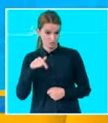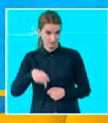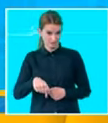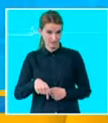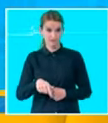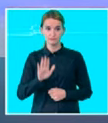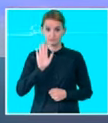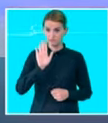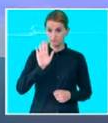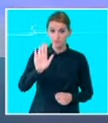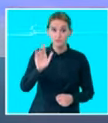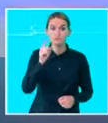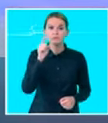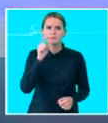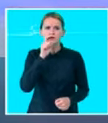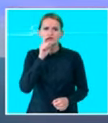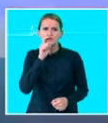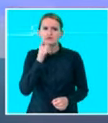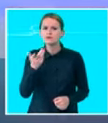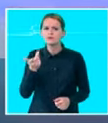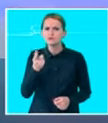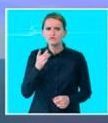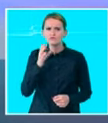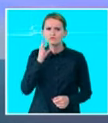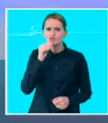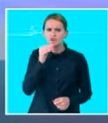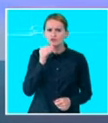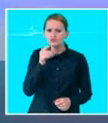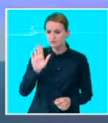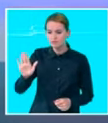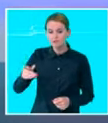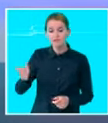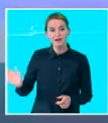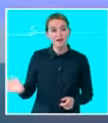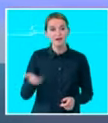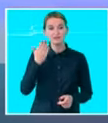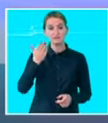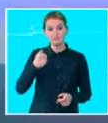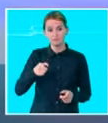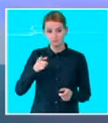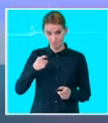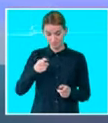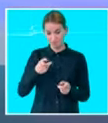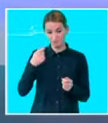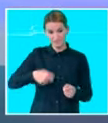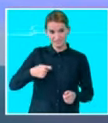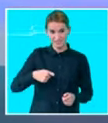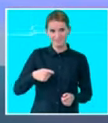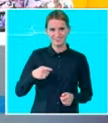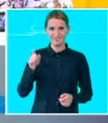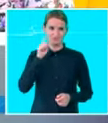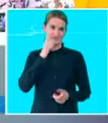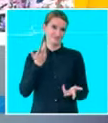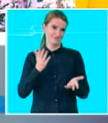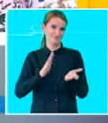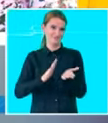избора, който направихте? Браво, Мария, или какво правиш, Мария? Може би щеше да ми каже милото ми